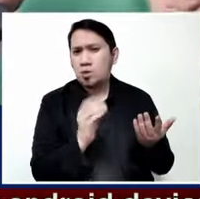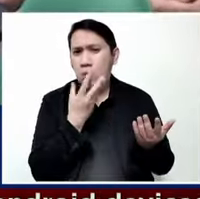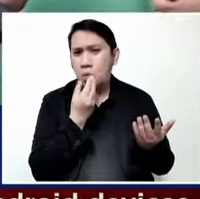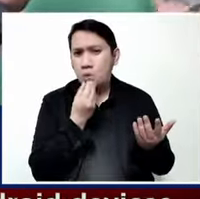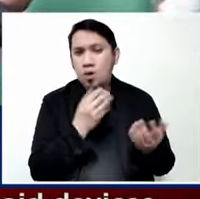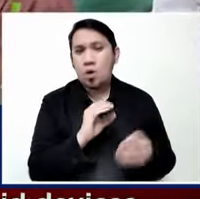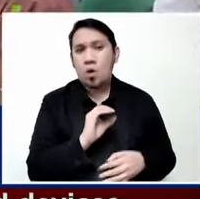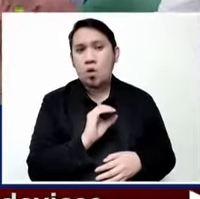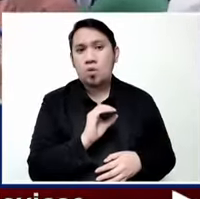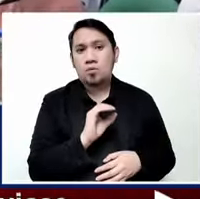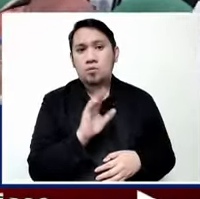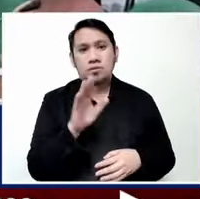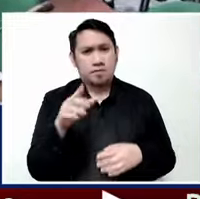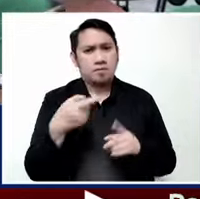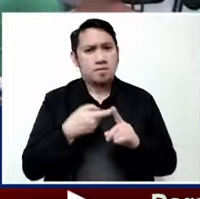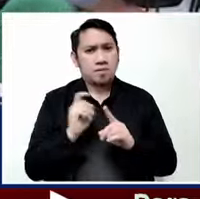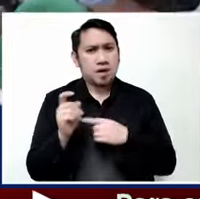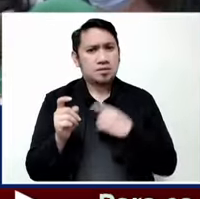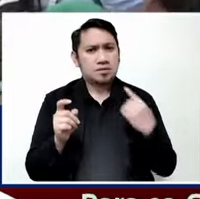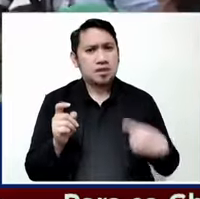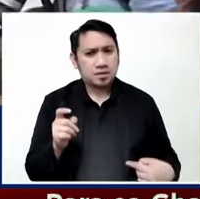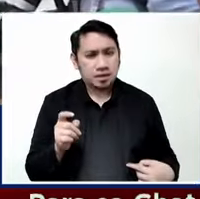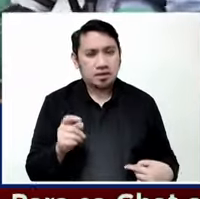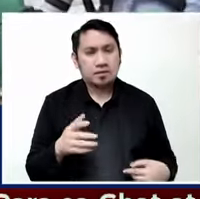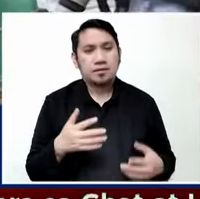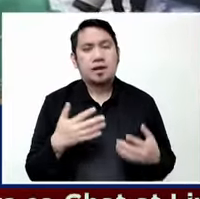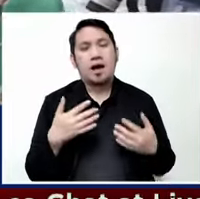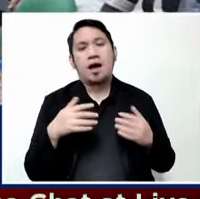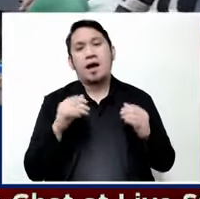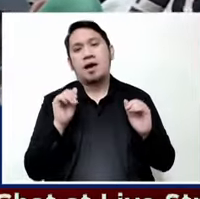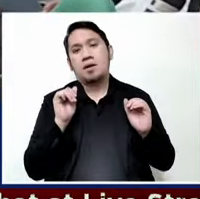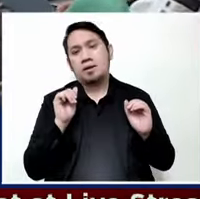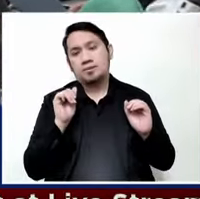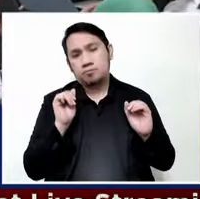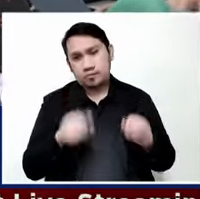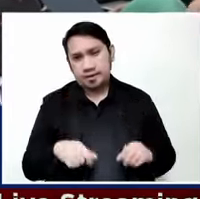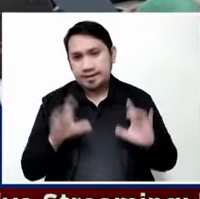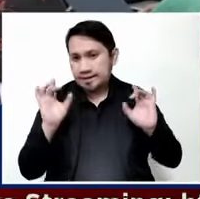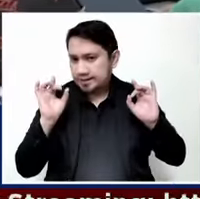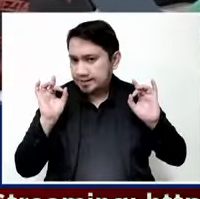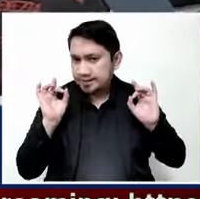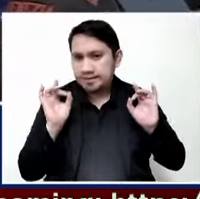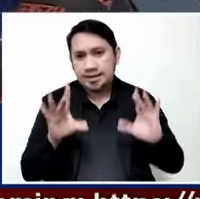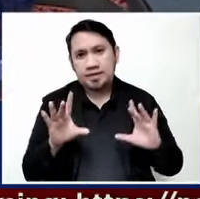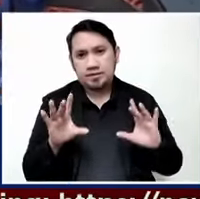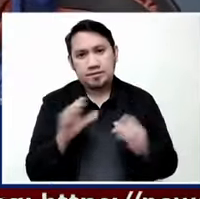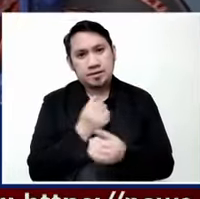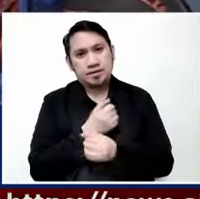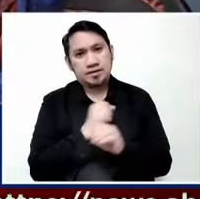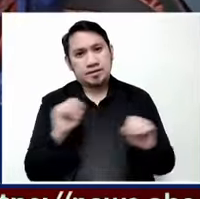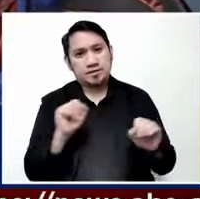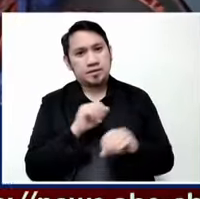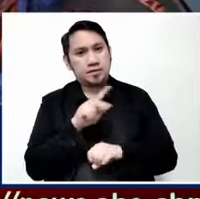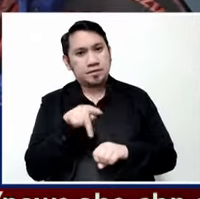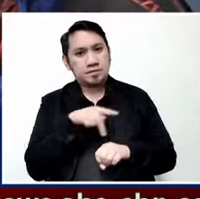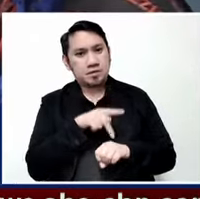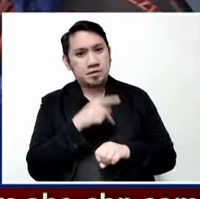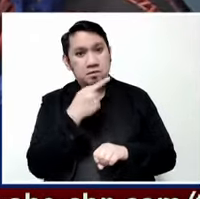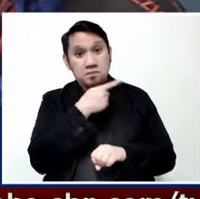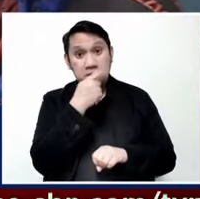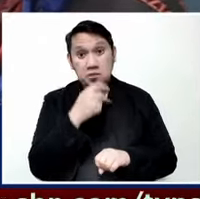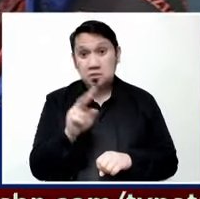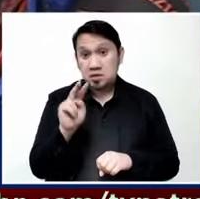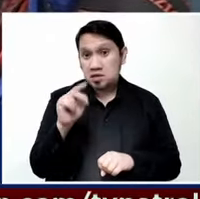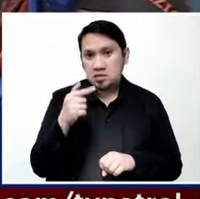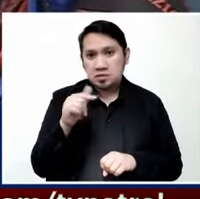Grid Corporation of China, lalong nadiin ang posibleng panganib sa interes ng Pilipinas, lalo't halos ayaw ipasilip ng